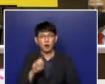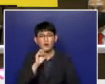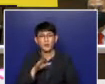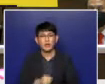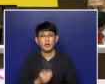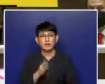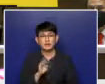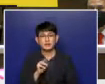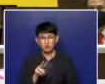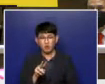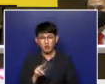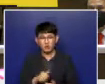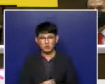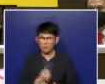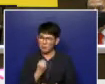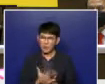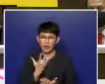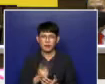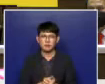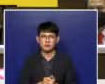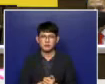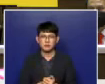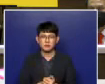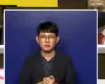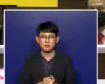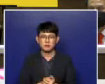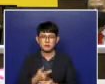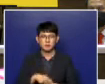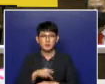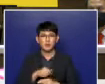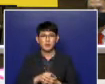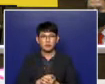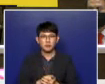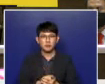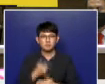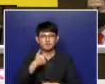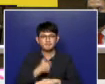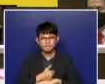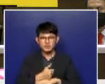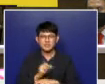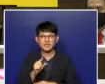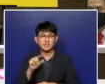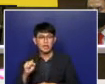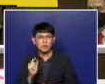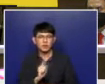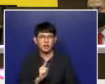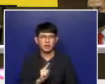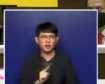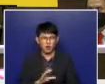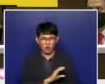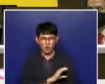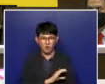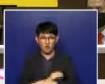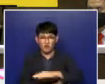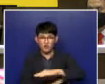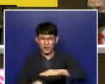bthเป็นของกทมแต่จากหมอชิไปลำลูกกาเป็นรฟมแล้วมันจะเดินรถกันยังไงนึกออกไครับ